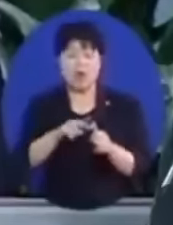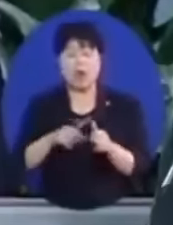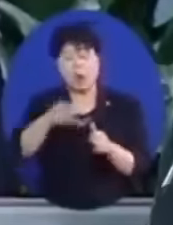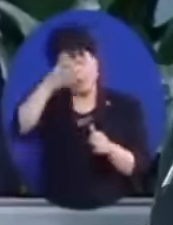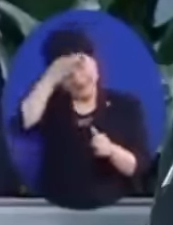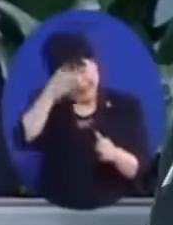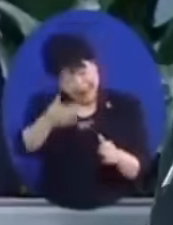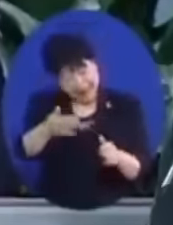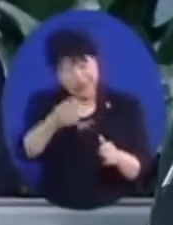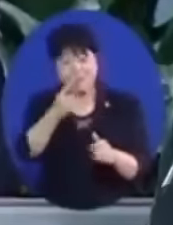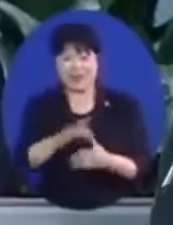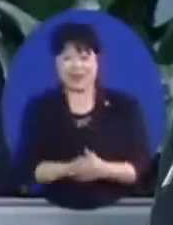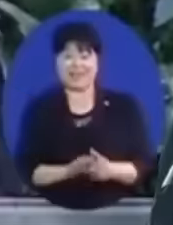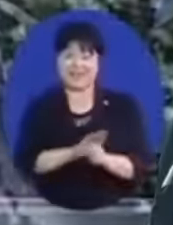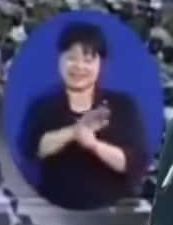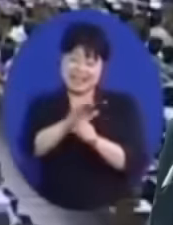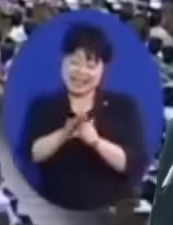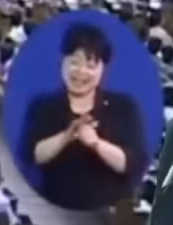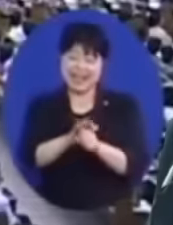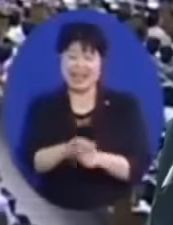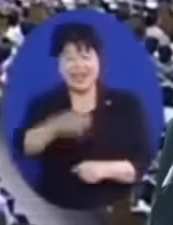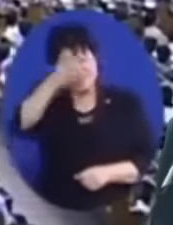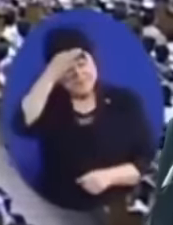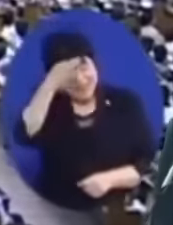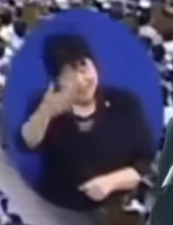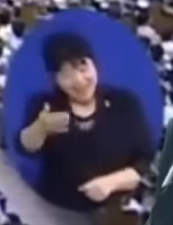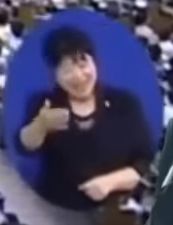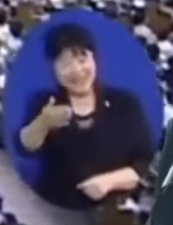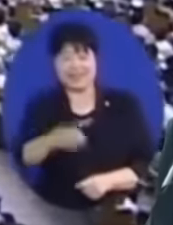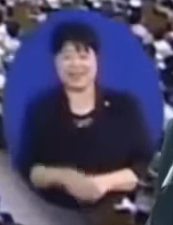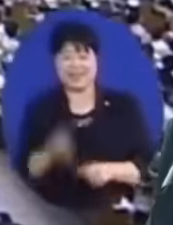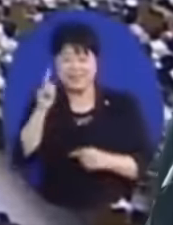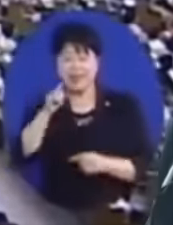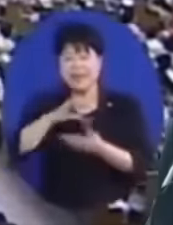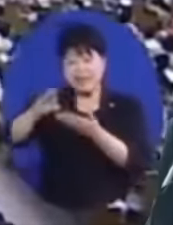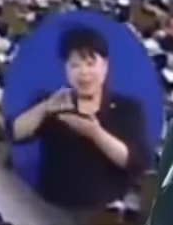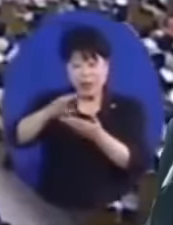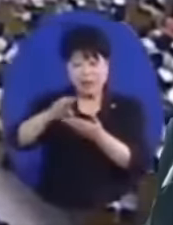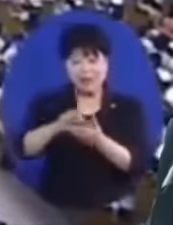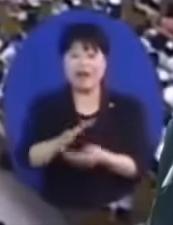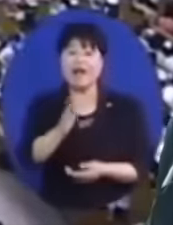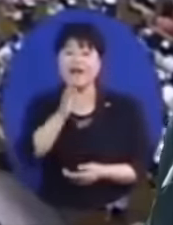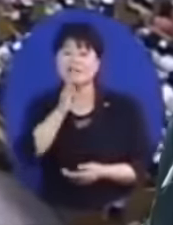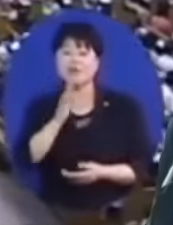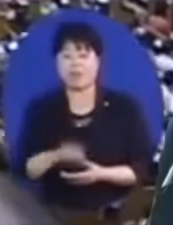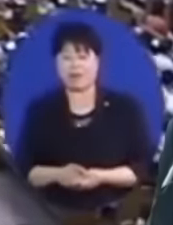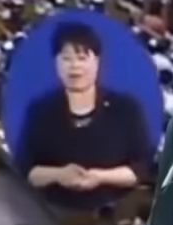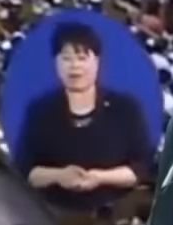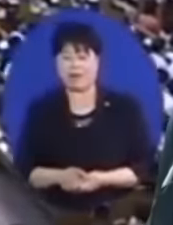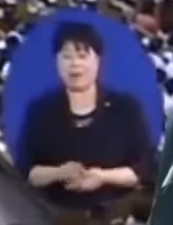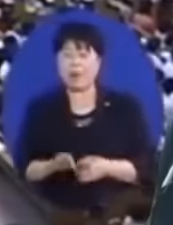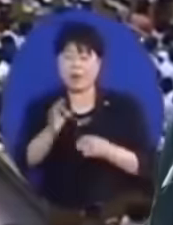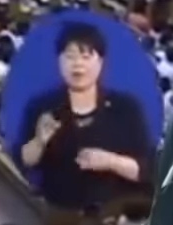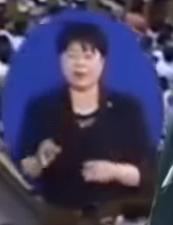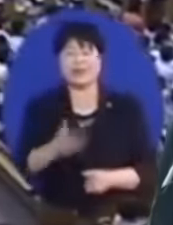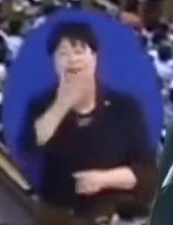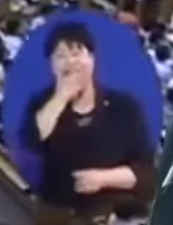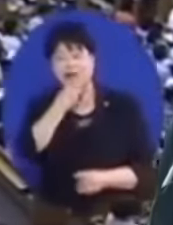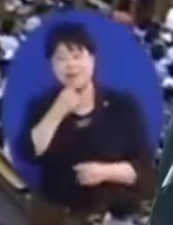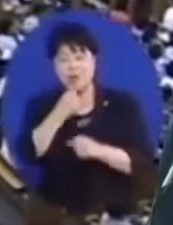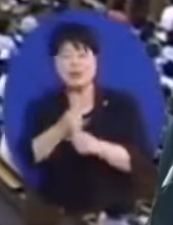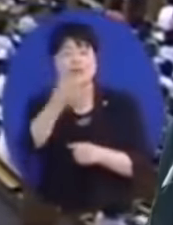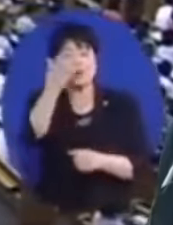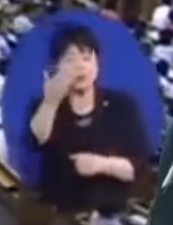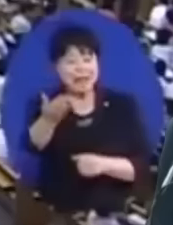미안해요라고 말했다. 사랑해요, 미안해요, 그것을 매일같이 말했는데 그것이 그들을 하여금 장수하고 행복하게